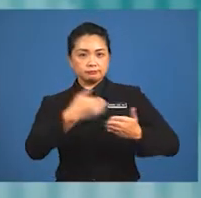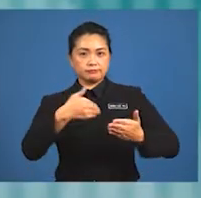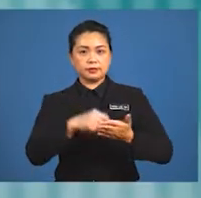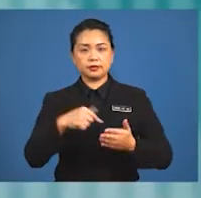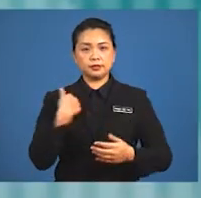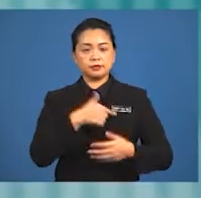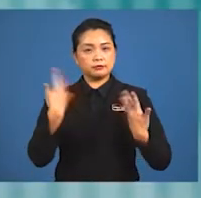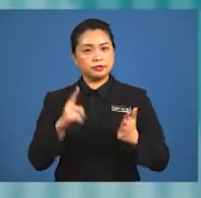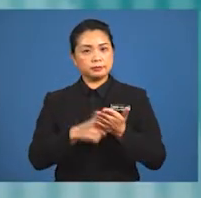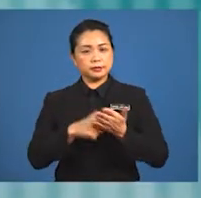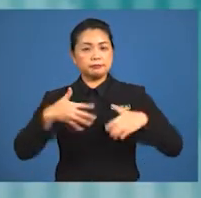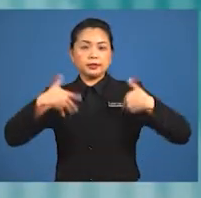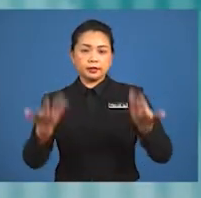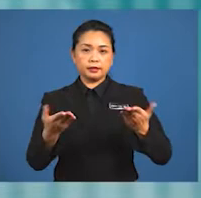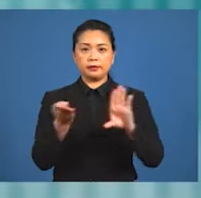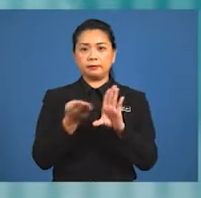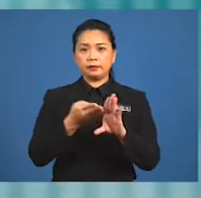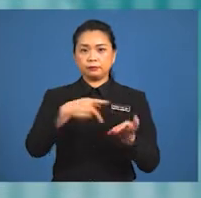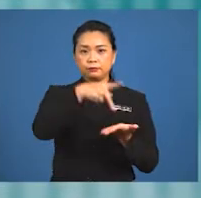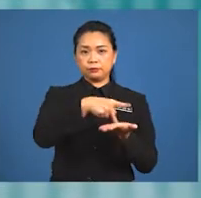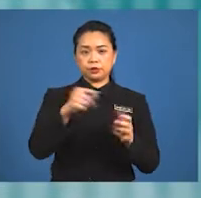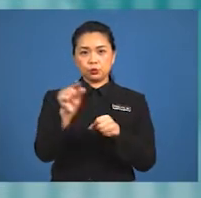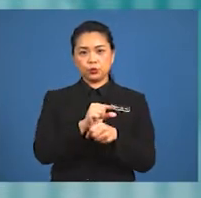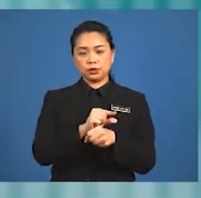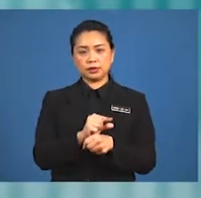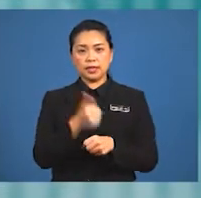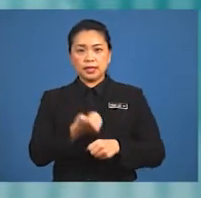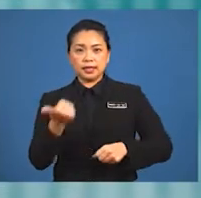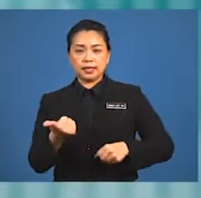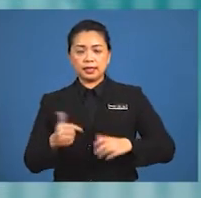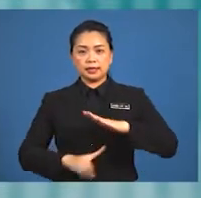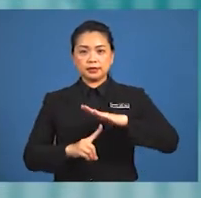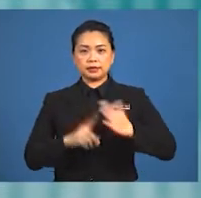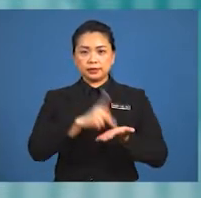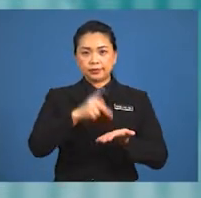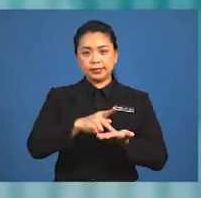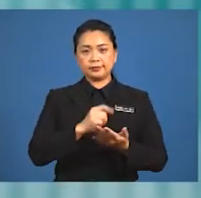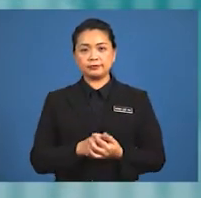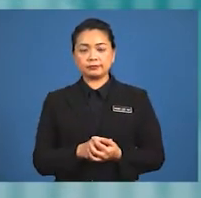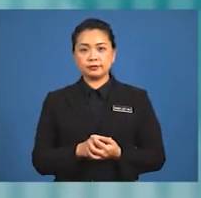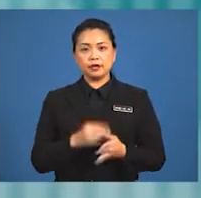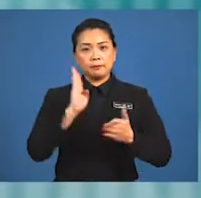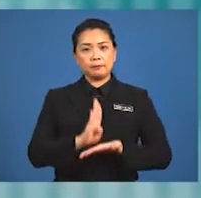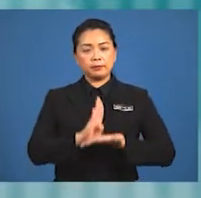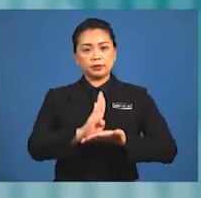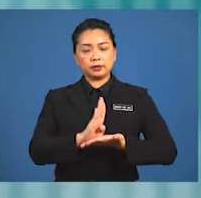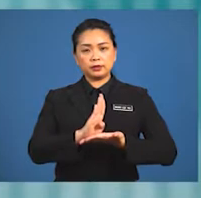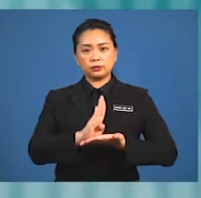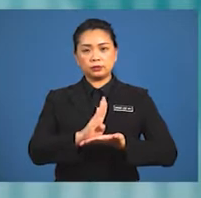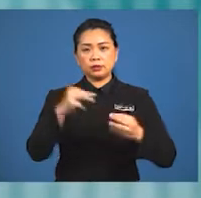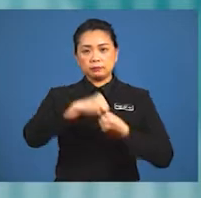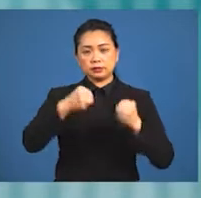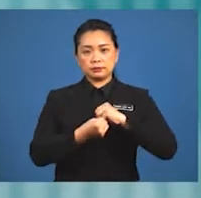Sebelum ini, kita telah bincangkan bagaimana bank pusat menggunakan alat dasar kewangan kuantitatif membantu